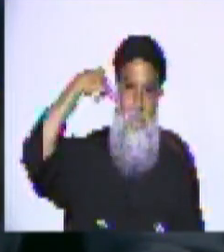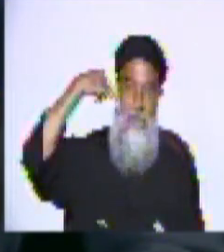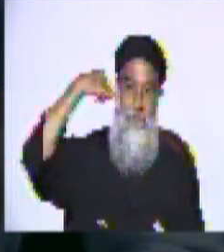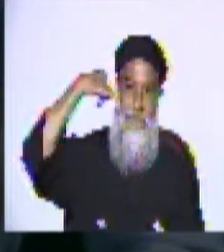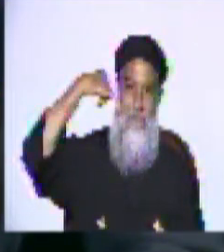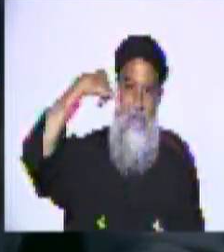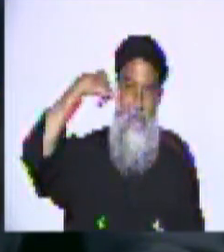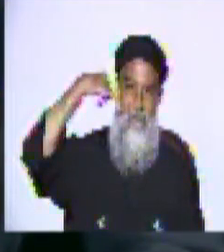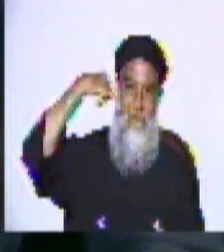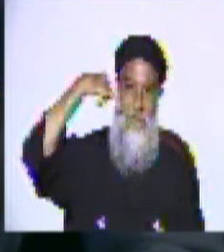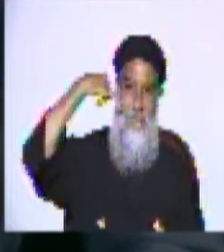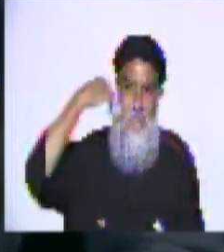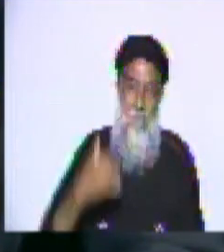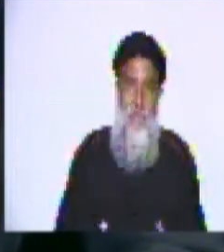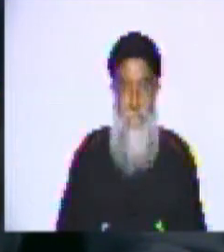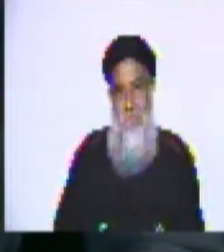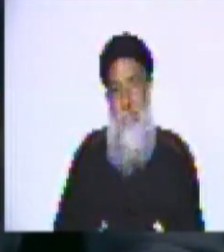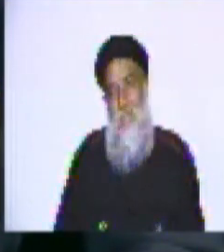استاذ عايده،